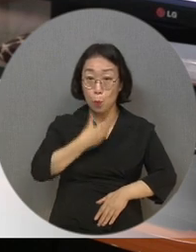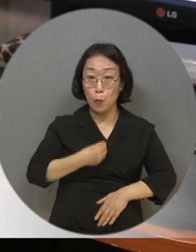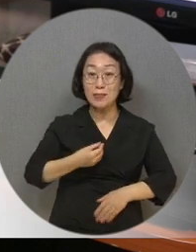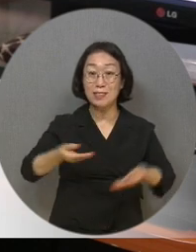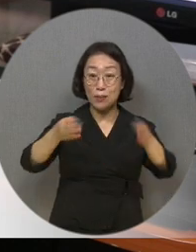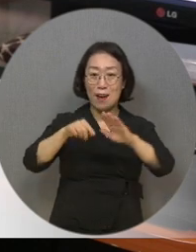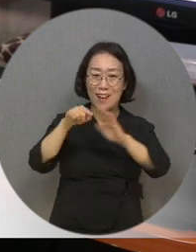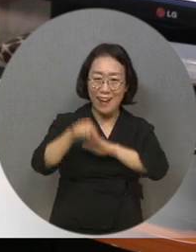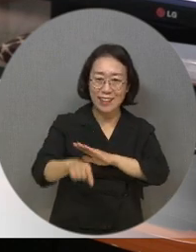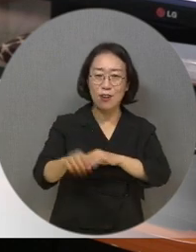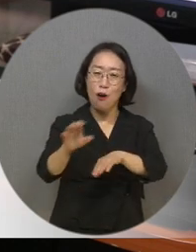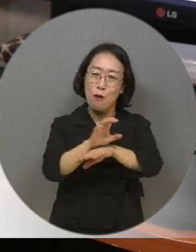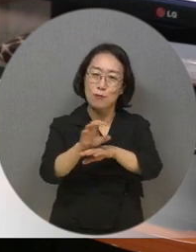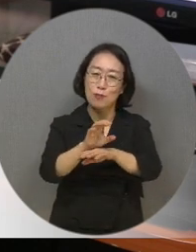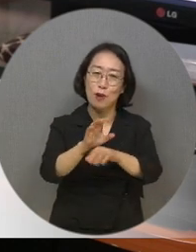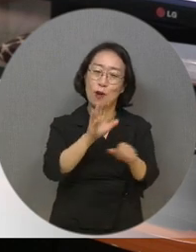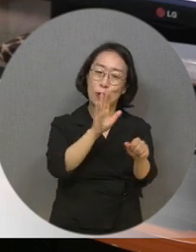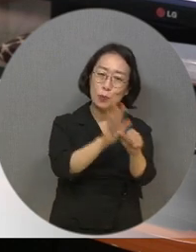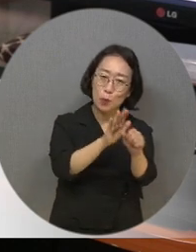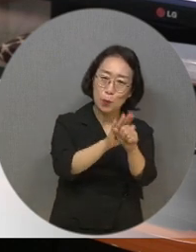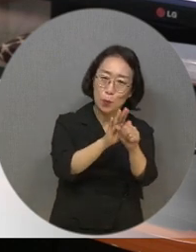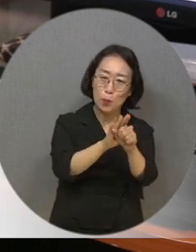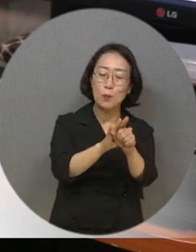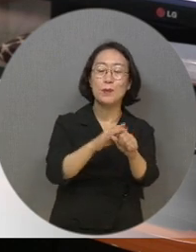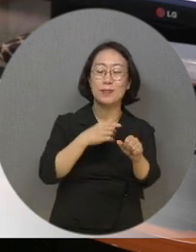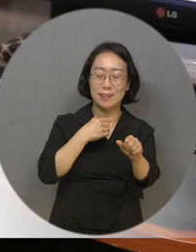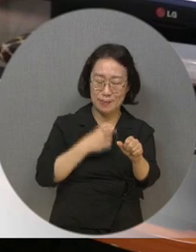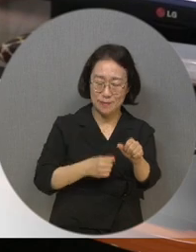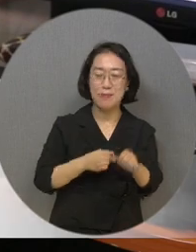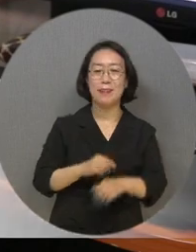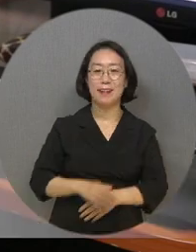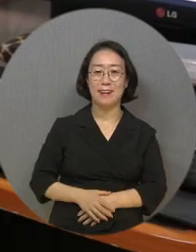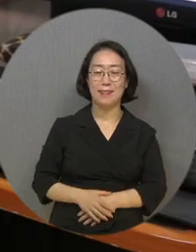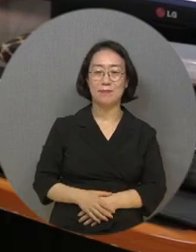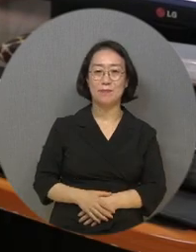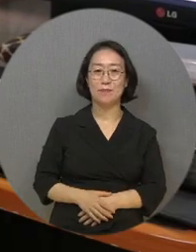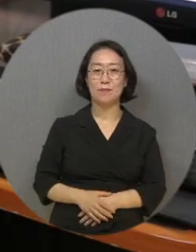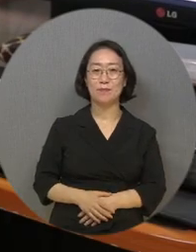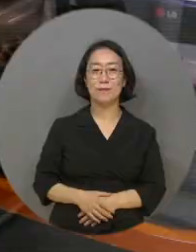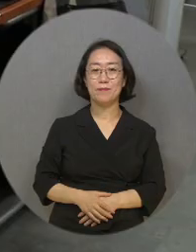그 컴퓨터 지도도 보조하고 싶은 마음이 있습니다.